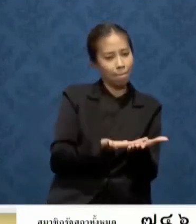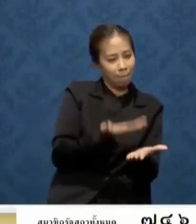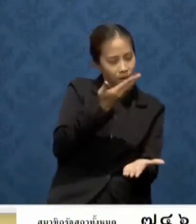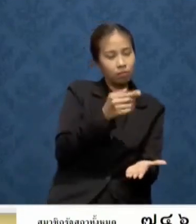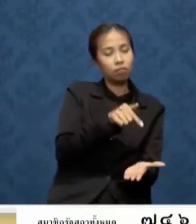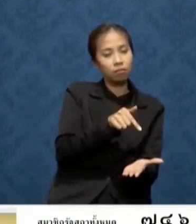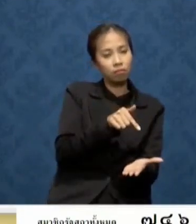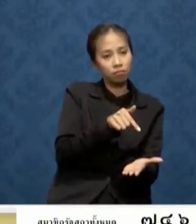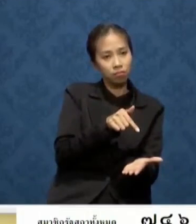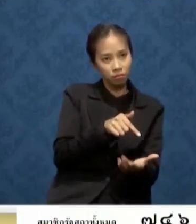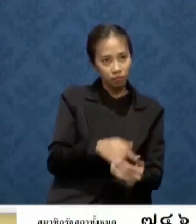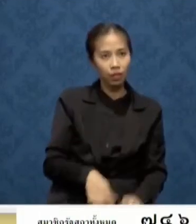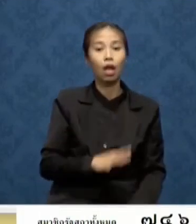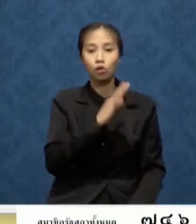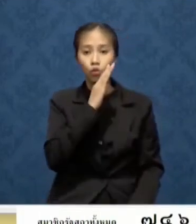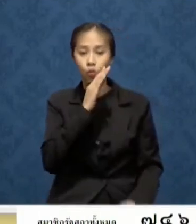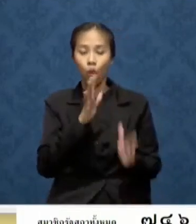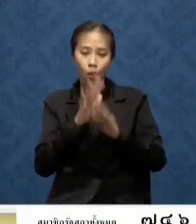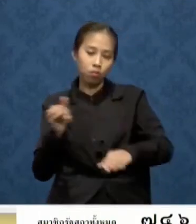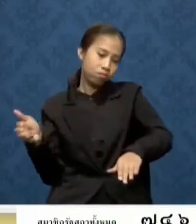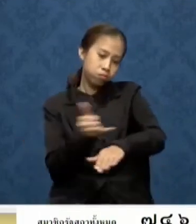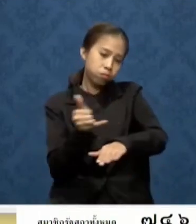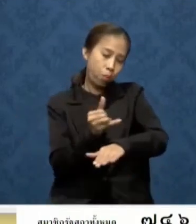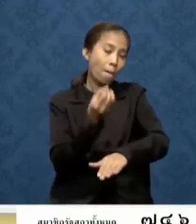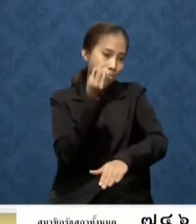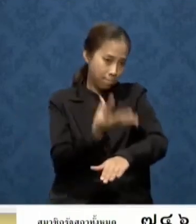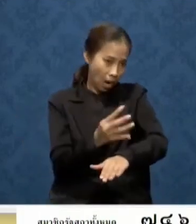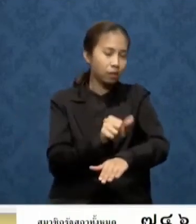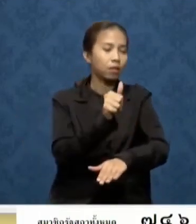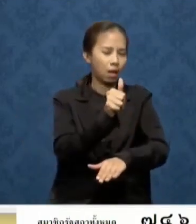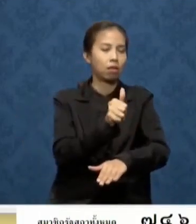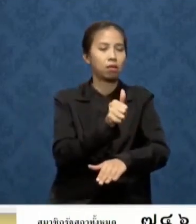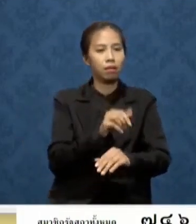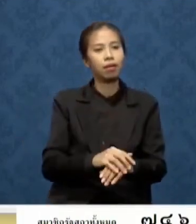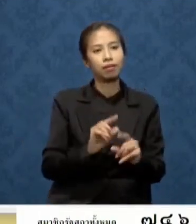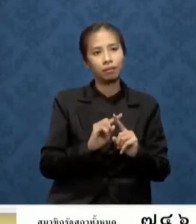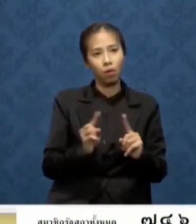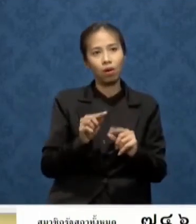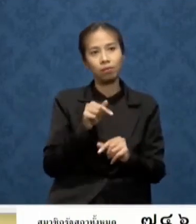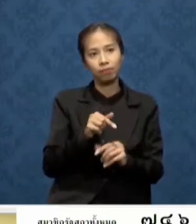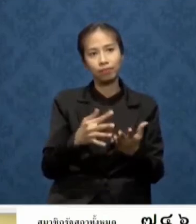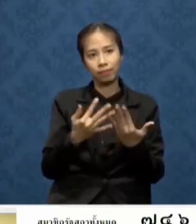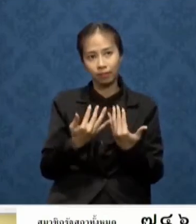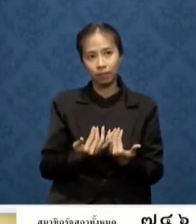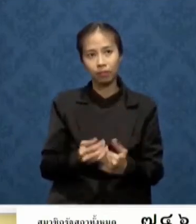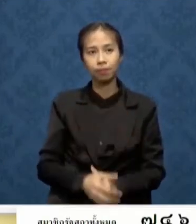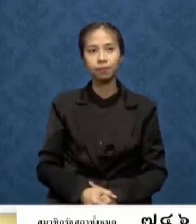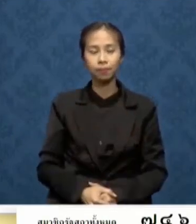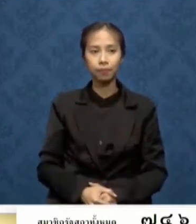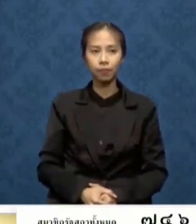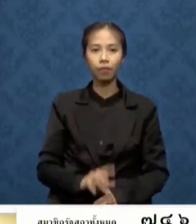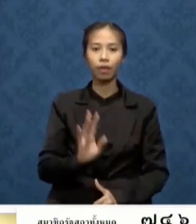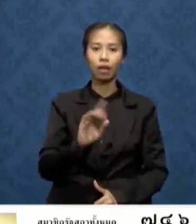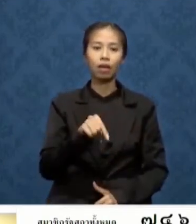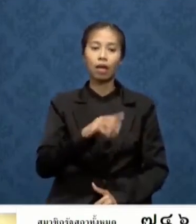ำเนินการสูงมจะคุมคาถามเมอมีคนมาใช้มากพอแต่สินค้าประเภทนี้เนี่ย เขาเรีกวา Low Elastic Cityค